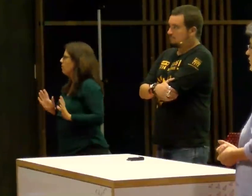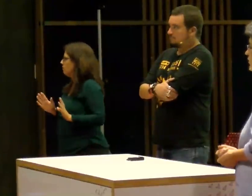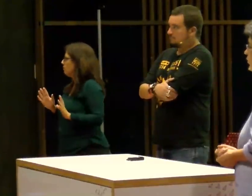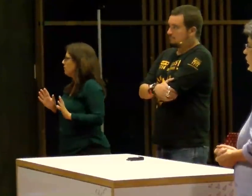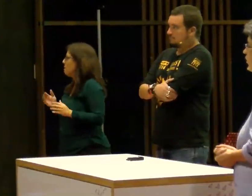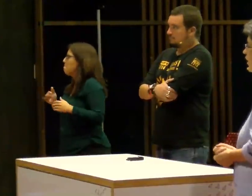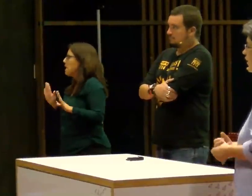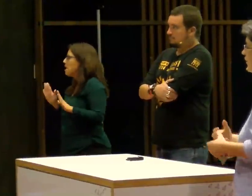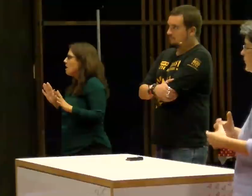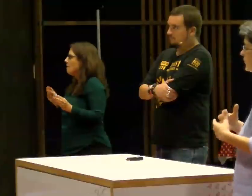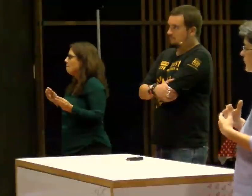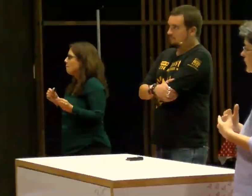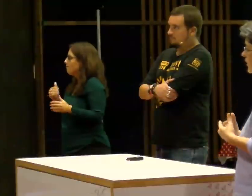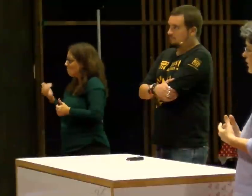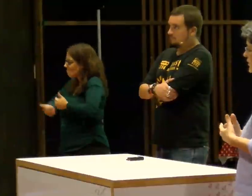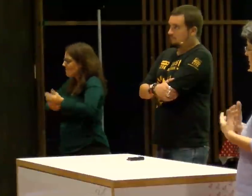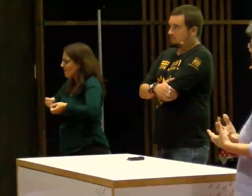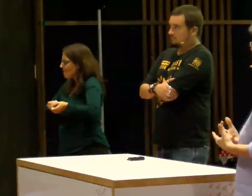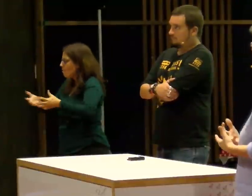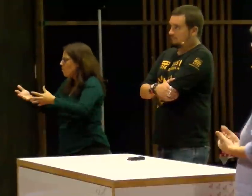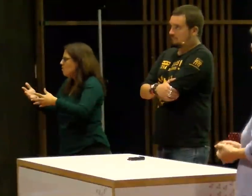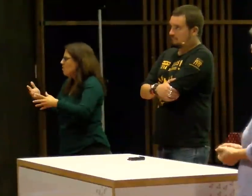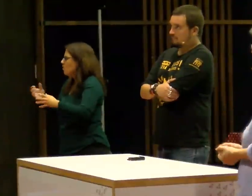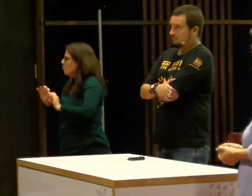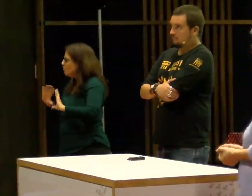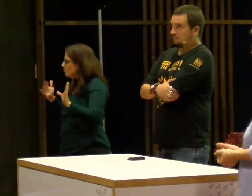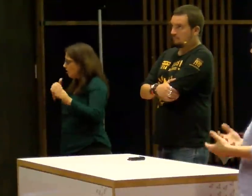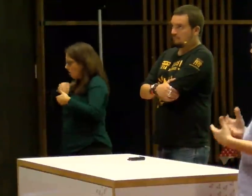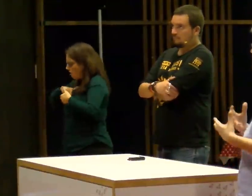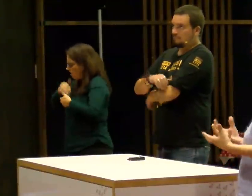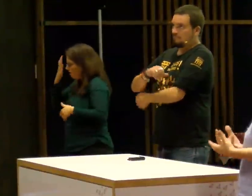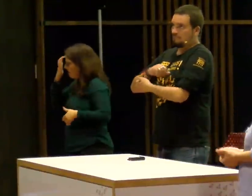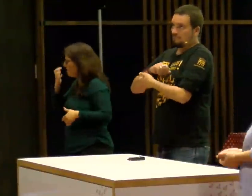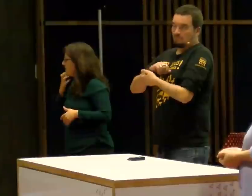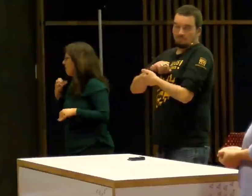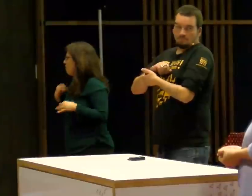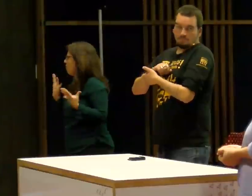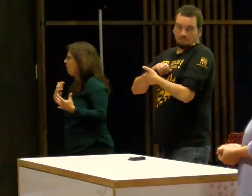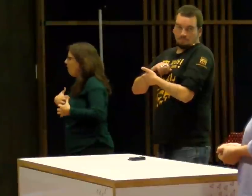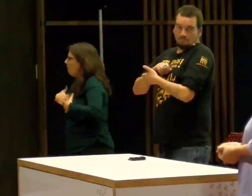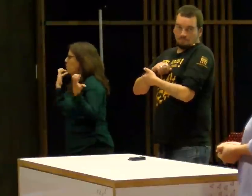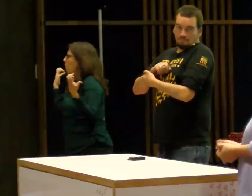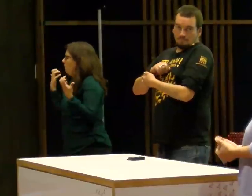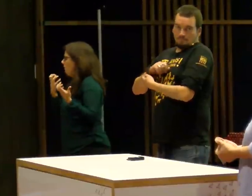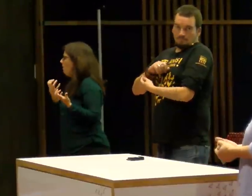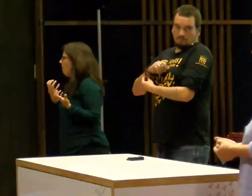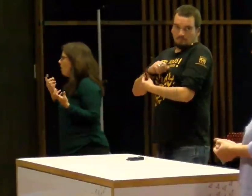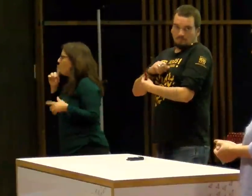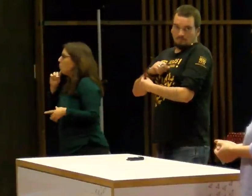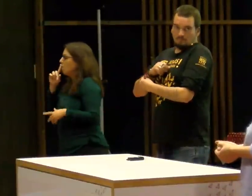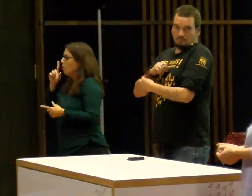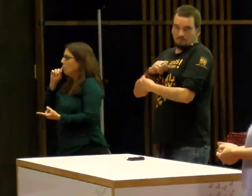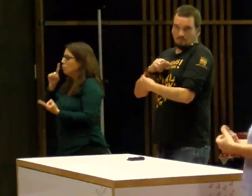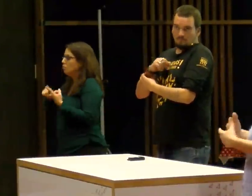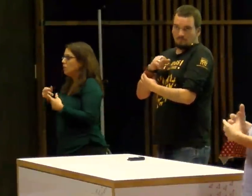sans être trop... triste, parce que quand même on est sur un sujet